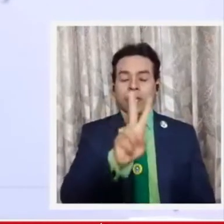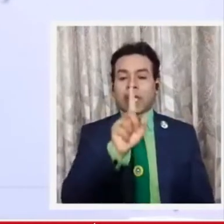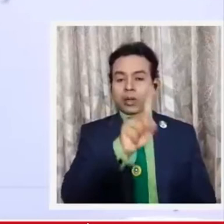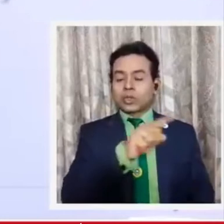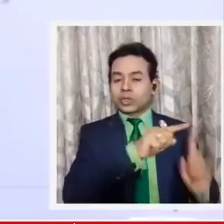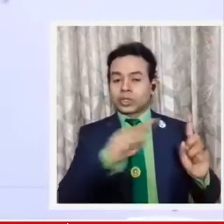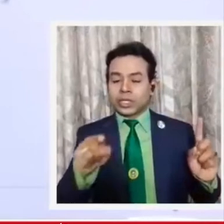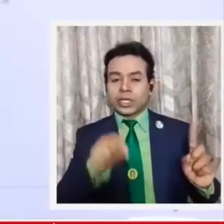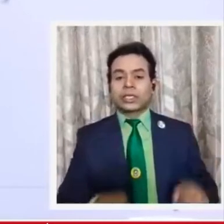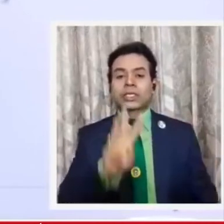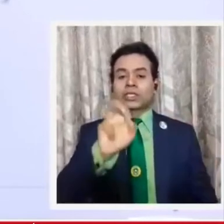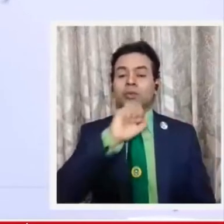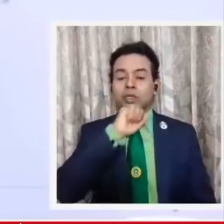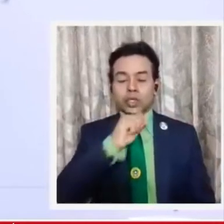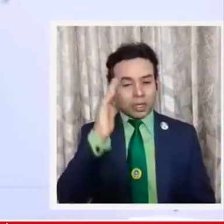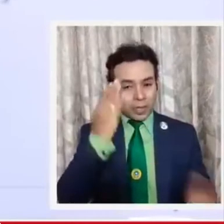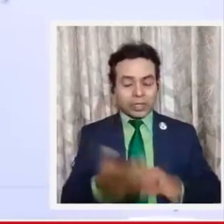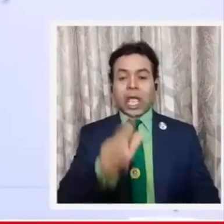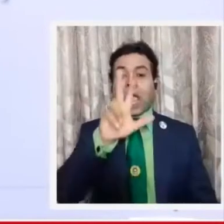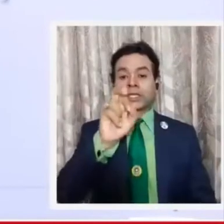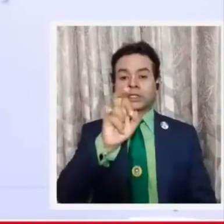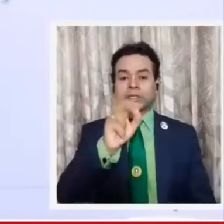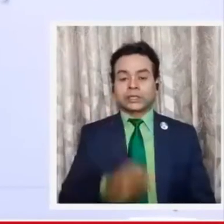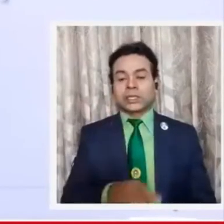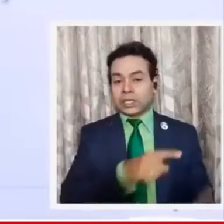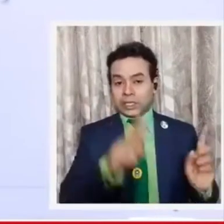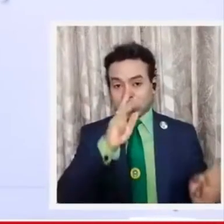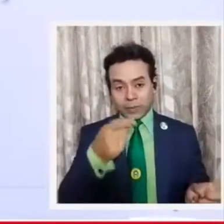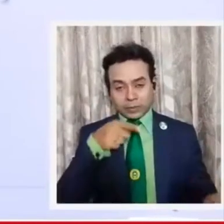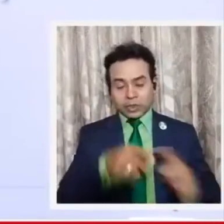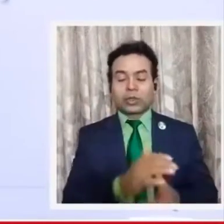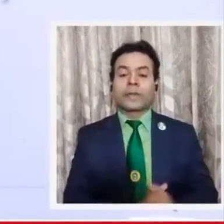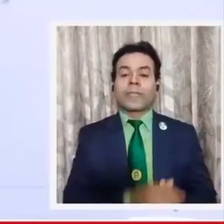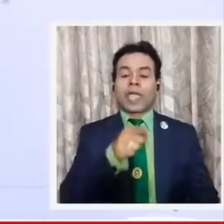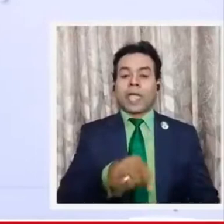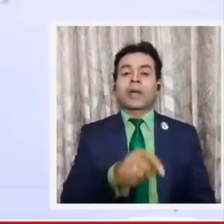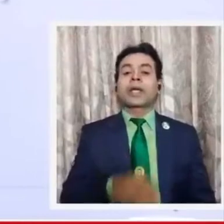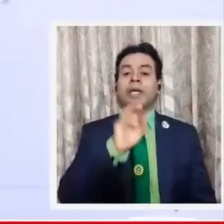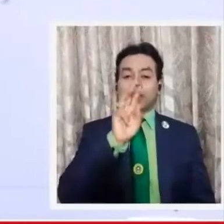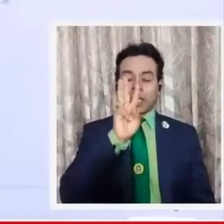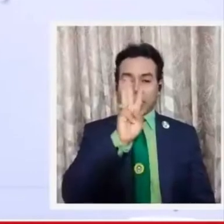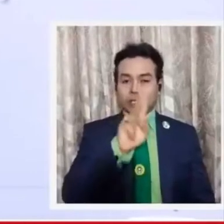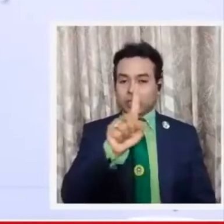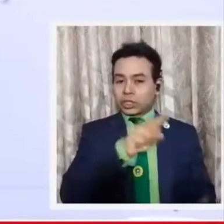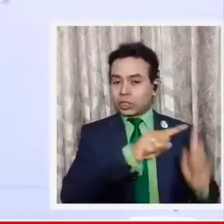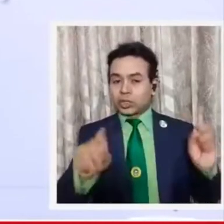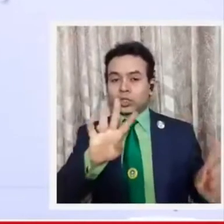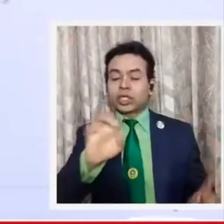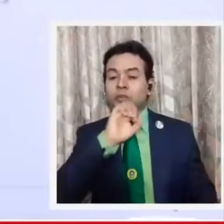জানানো হয়। ব্রিফিংয়ে বলা হয় গত 24 ঘন্টায় সুস্থ হয়েছেন 1,914 জন। এ পর্যন্ত সুস্থ হয়েছেন